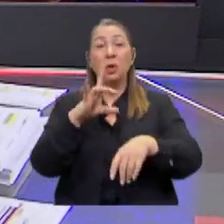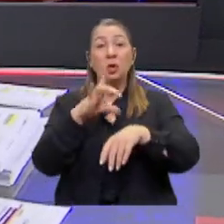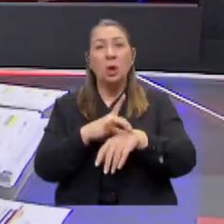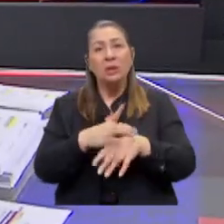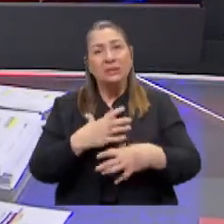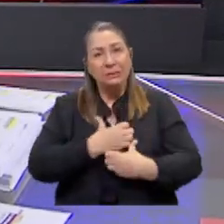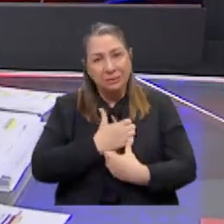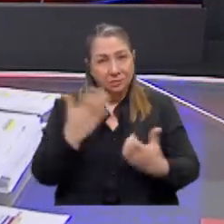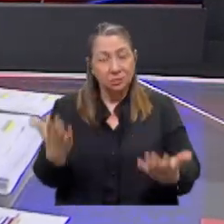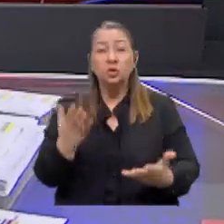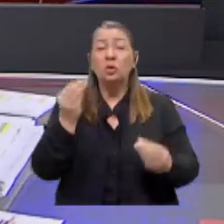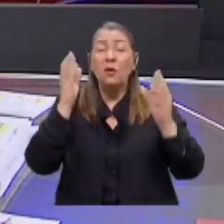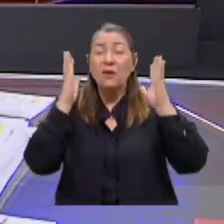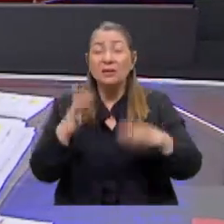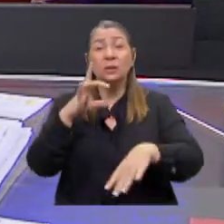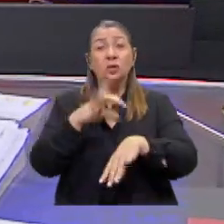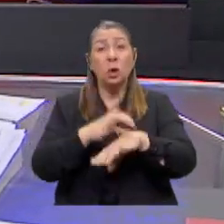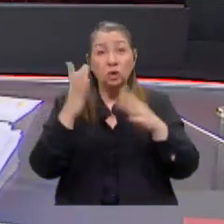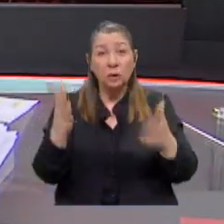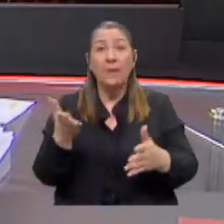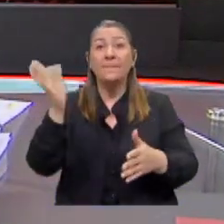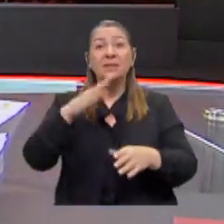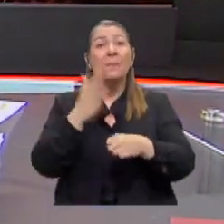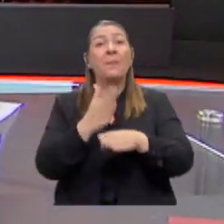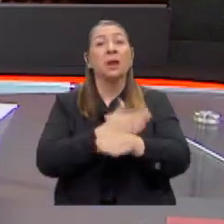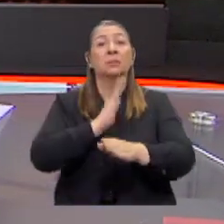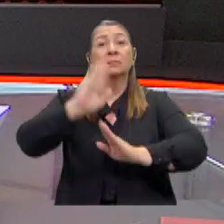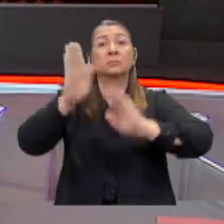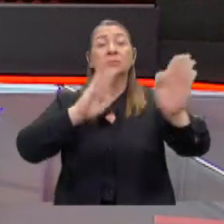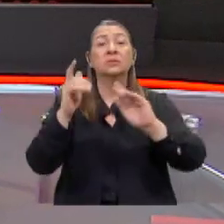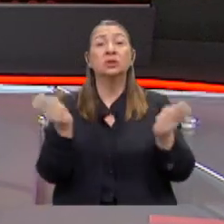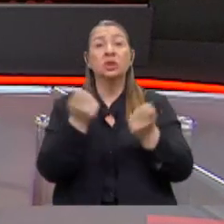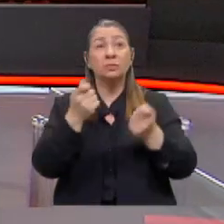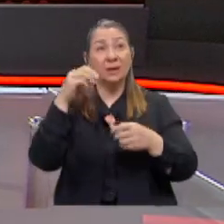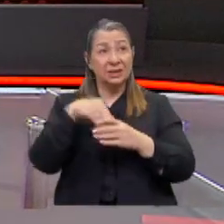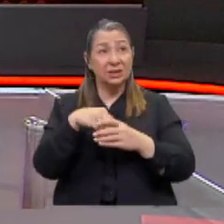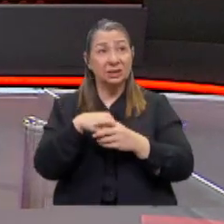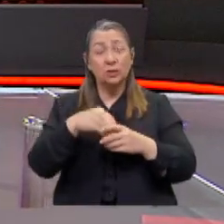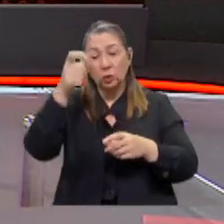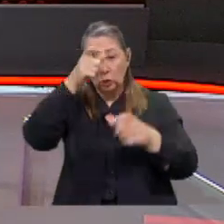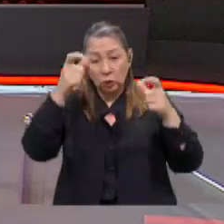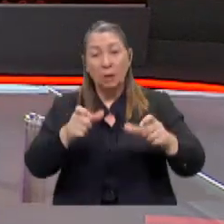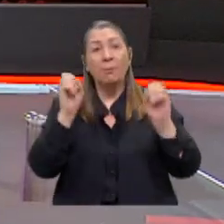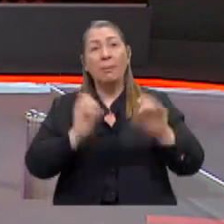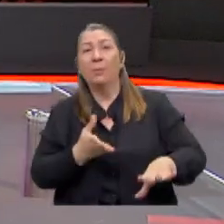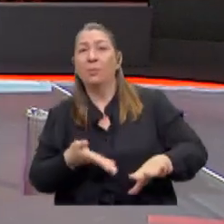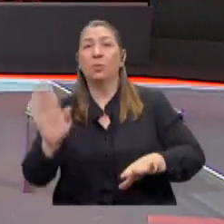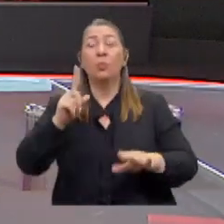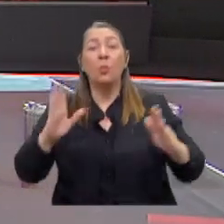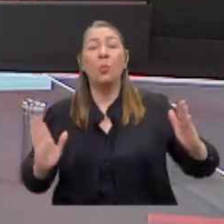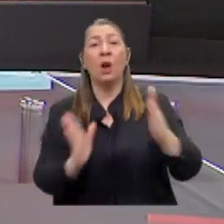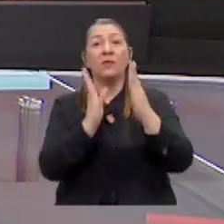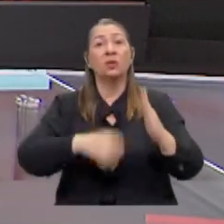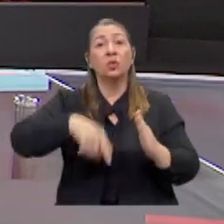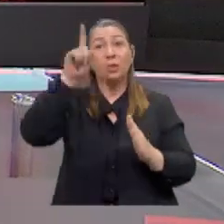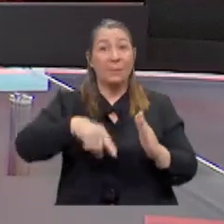Doktorlar dertli. Çok sayıda doktor da başka ülkelere gidip çalışmak için ülkeyi terk ediyor. Bu muhalefetin de